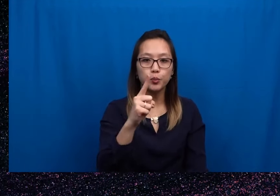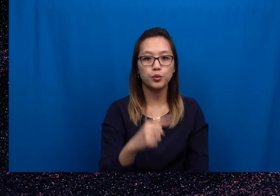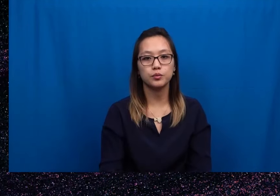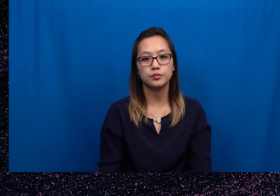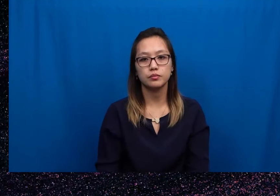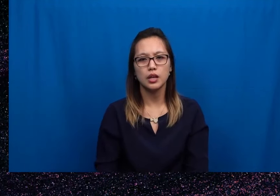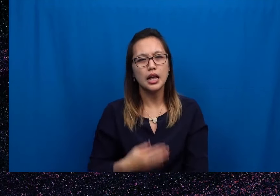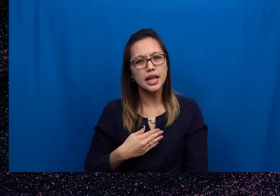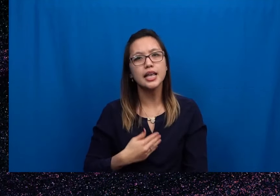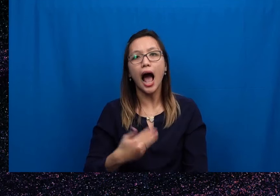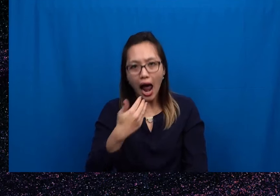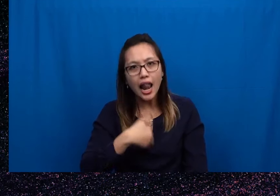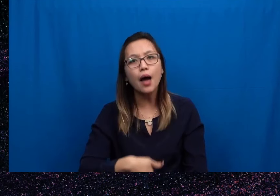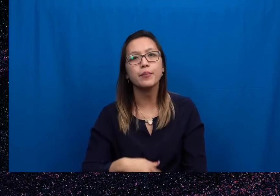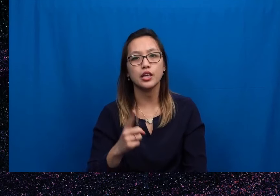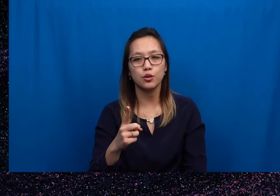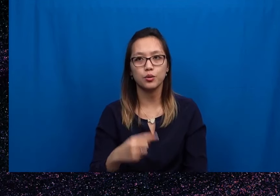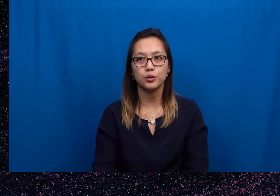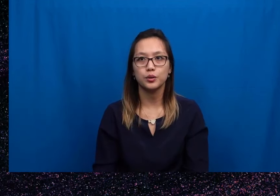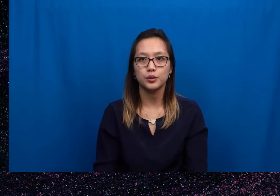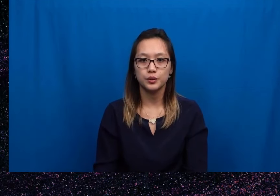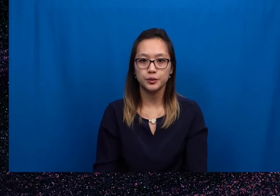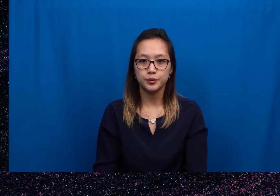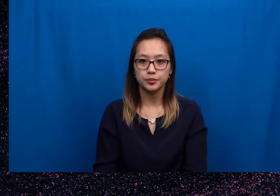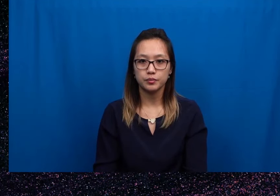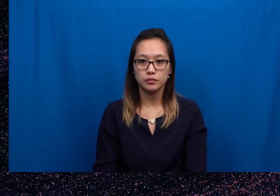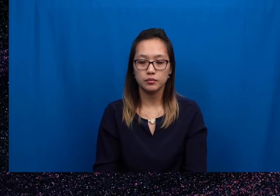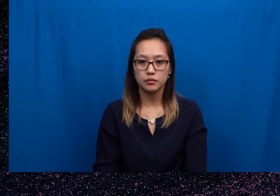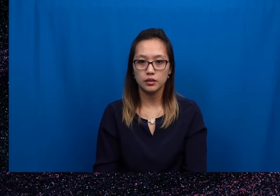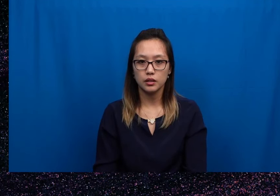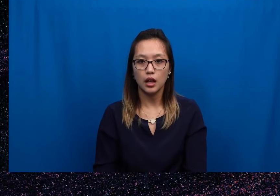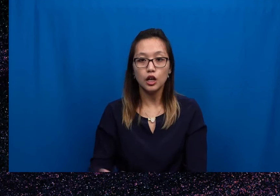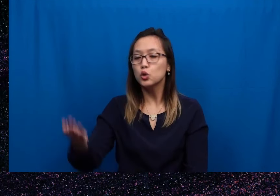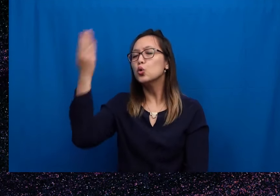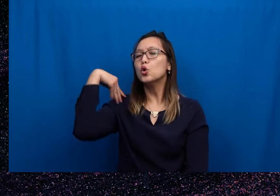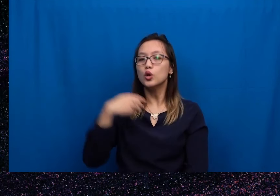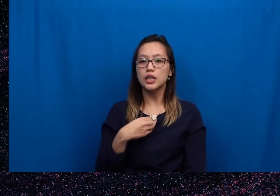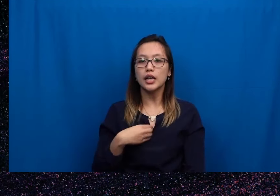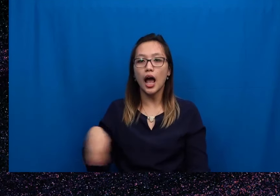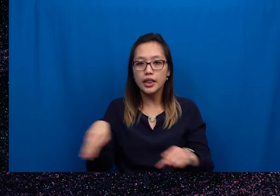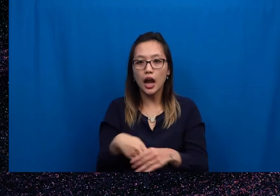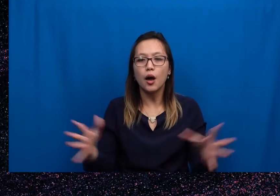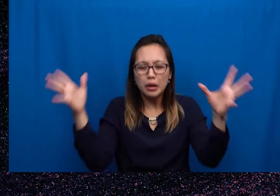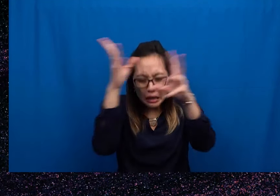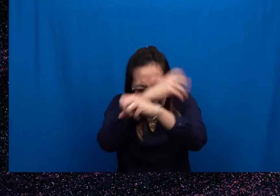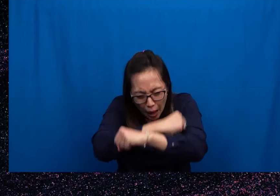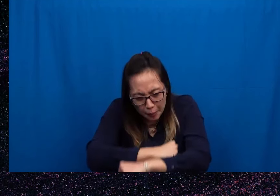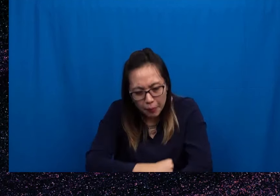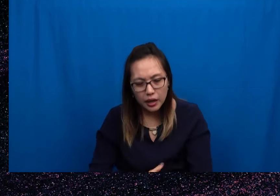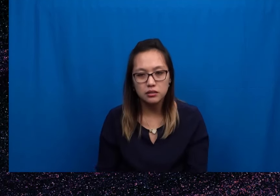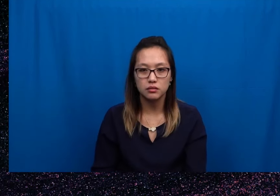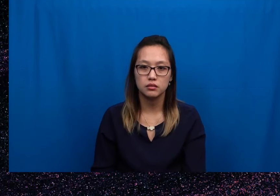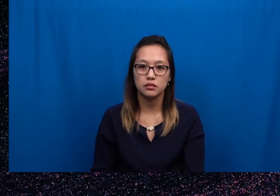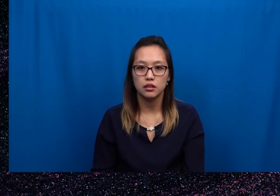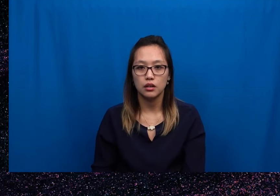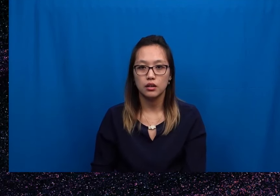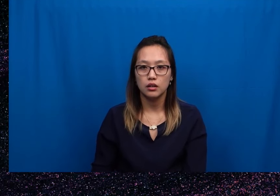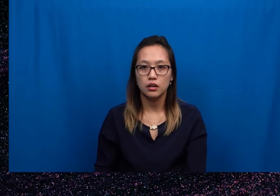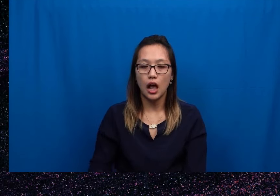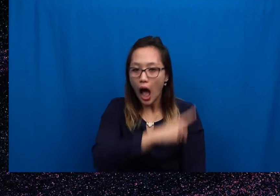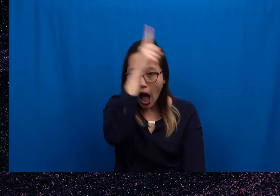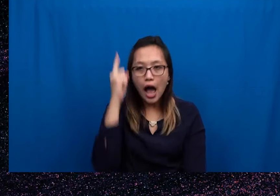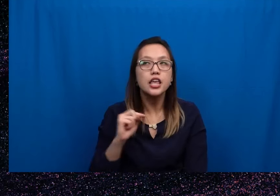mengalaminya. Sebelumnya saya berada di dalam kegelapan. Saya hanya berpikir tentang Tuhan. Oh ya, agama itu